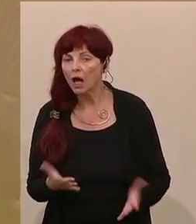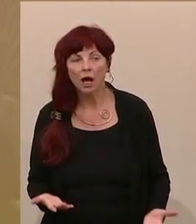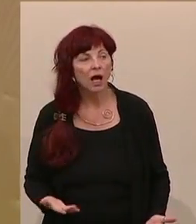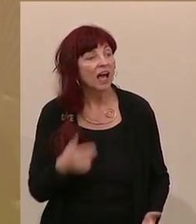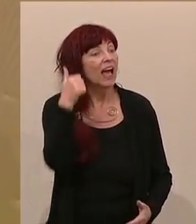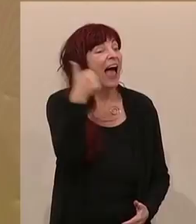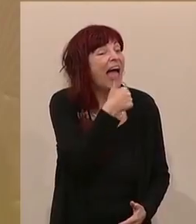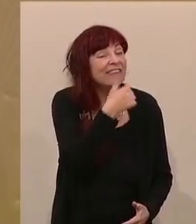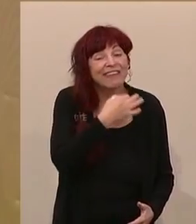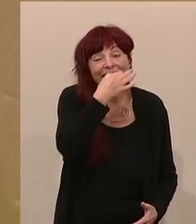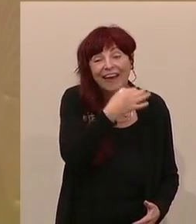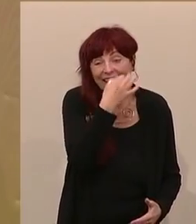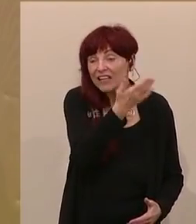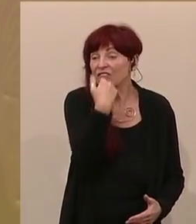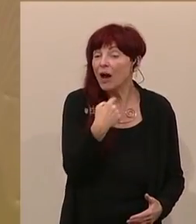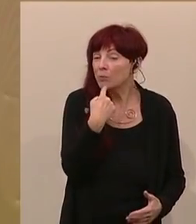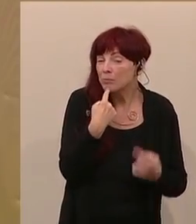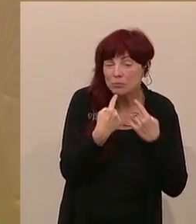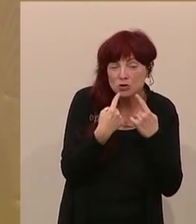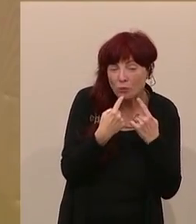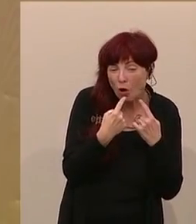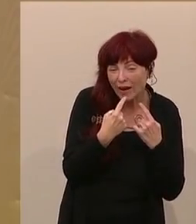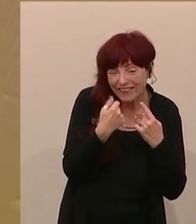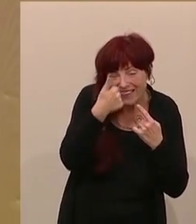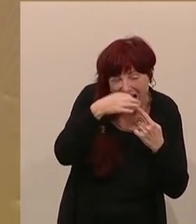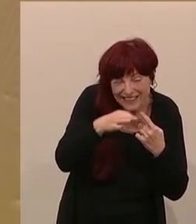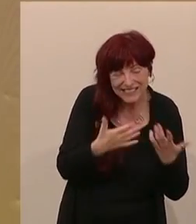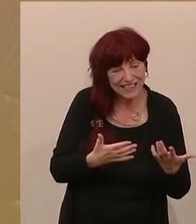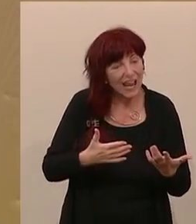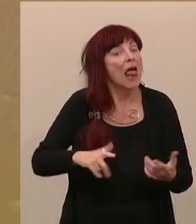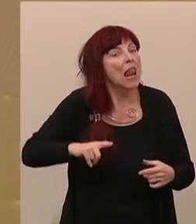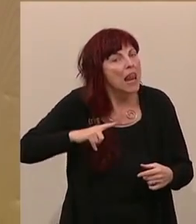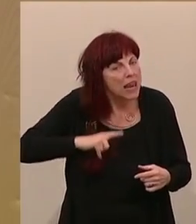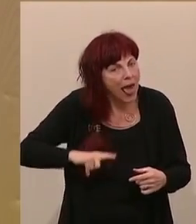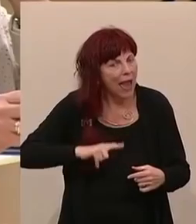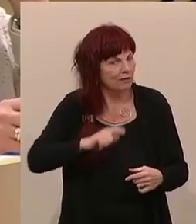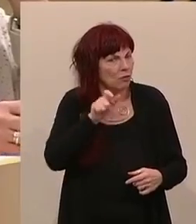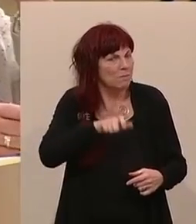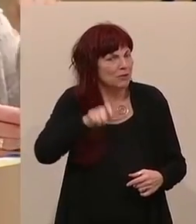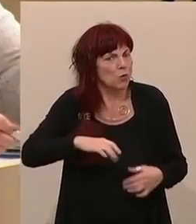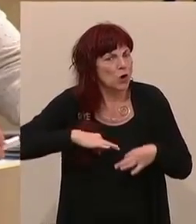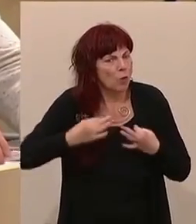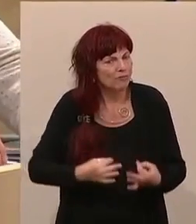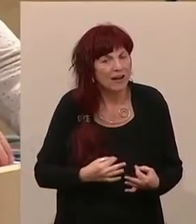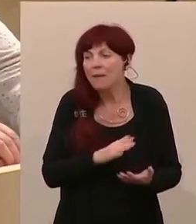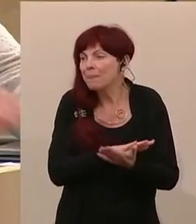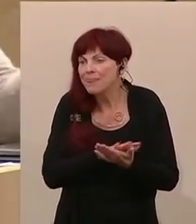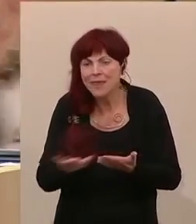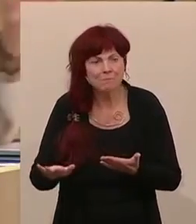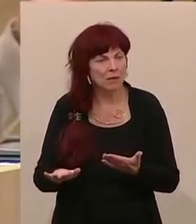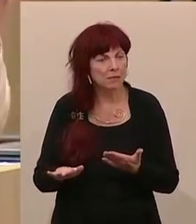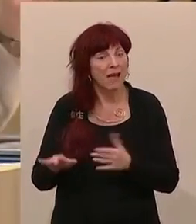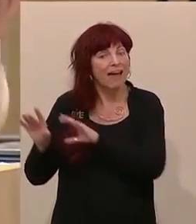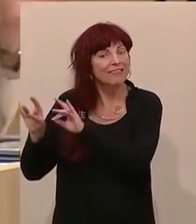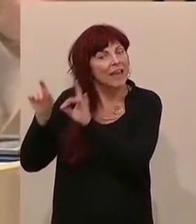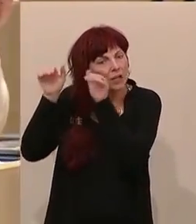der Opfer erwähnt, worum es eigentlich geht? Und die Tatsache, dass die Täter abgeschoben gehören? Kein Wort haben Sie erwähnt. Ja, Opfer haben